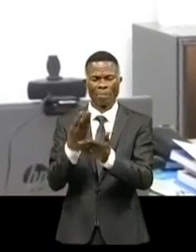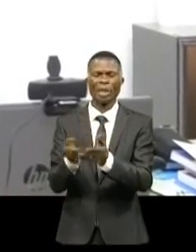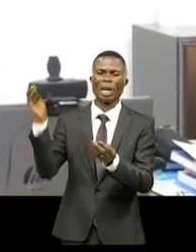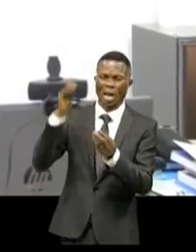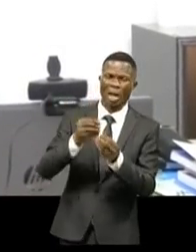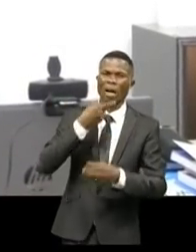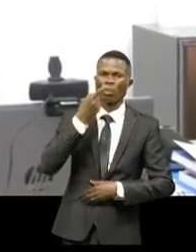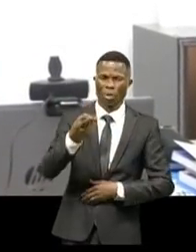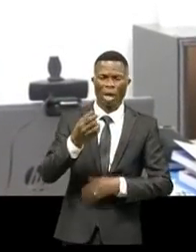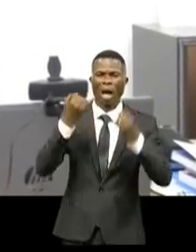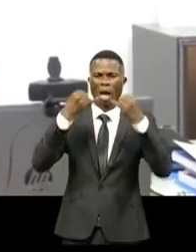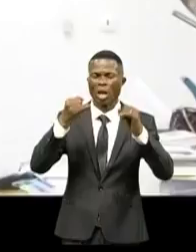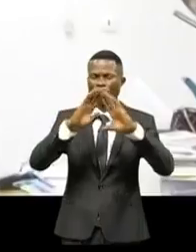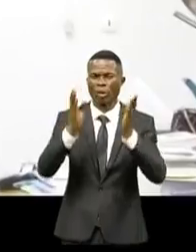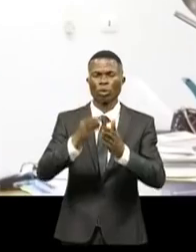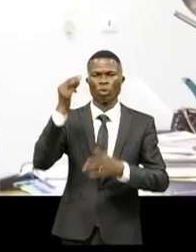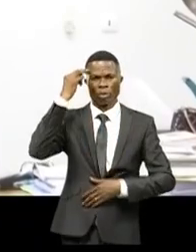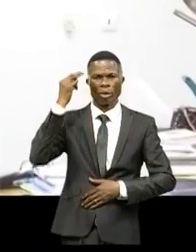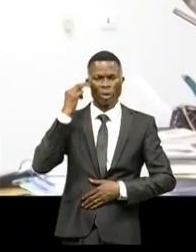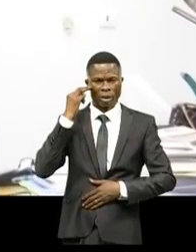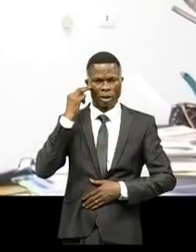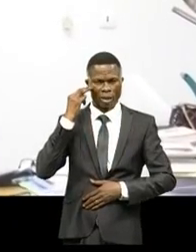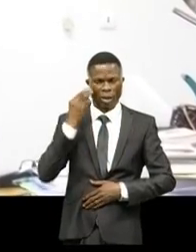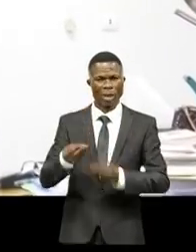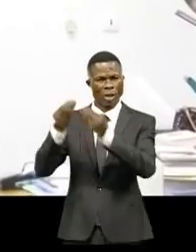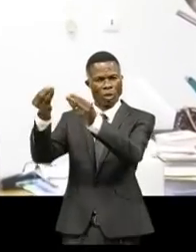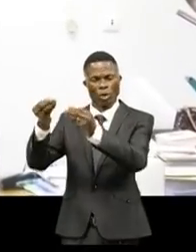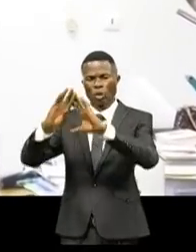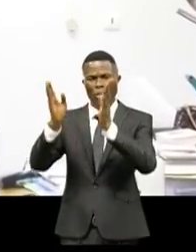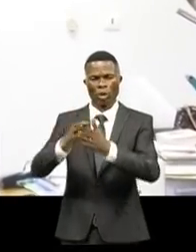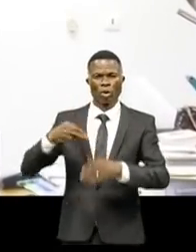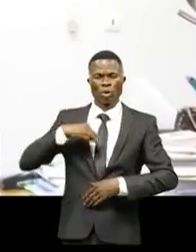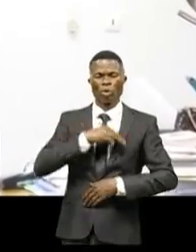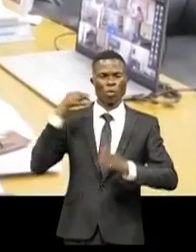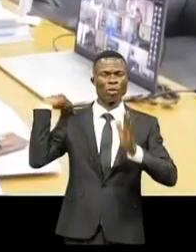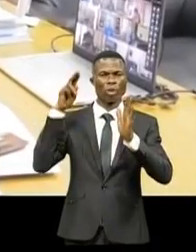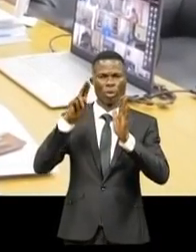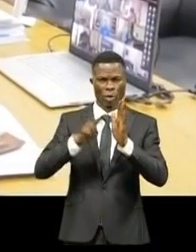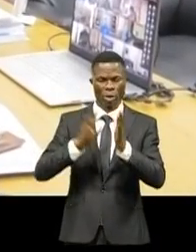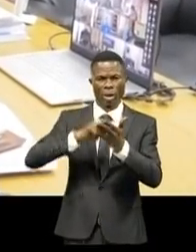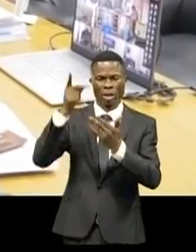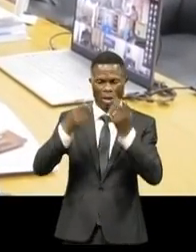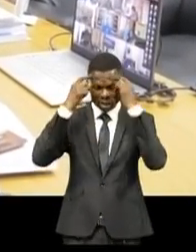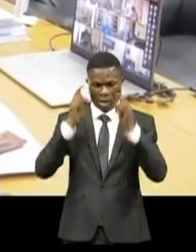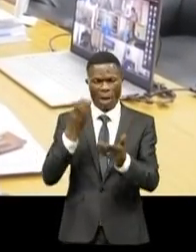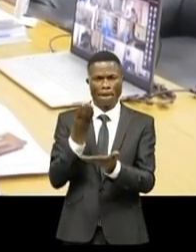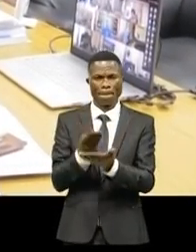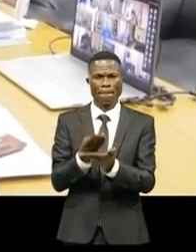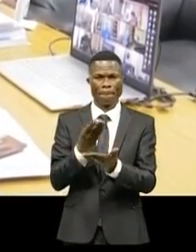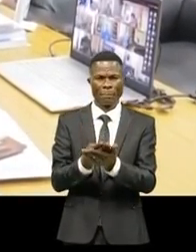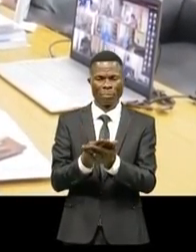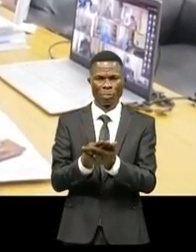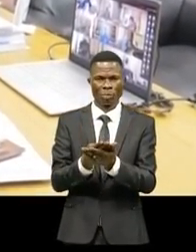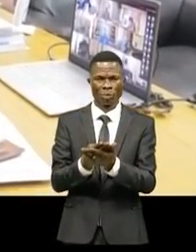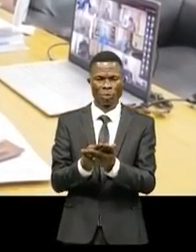budget qui a informé le Conseil d'avoir transmis à tous les membres du gouvernement le plan d'engagement budgétaire